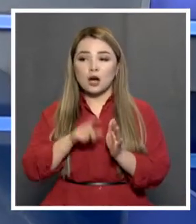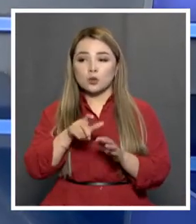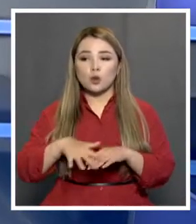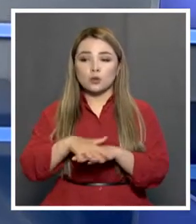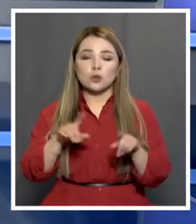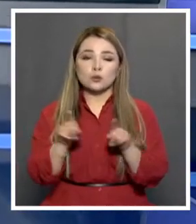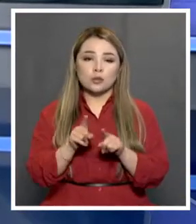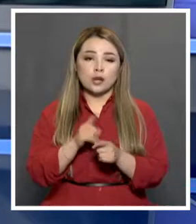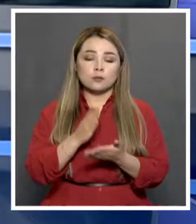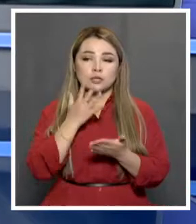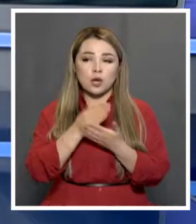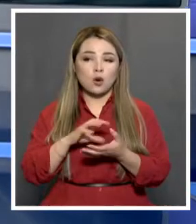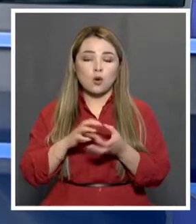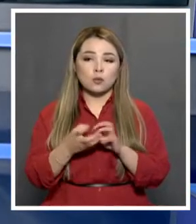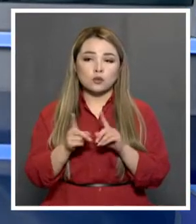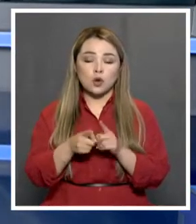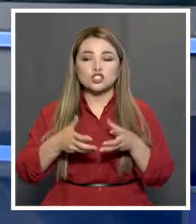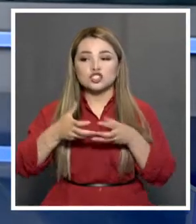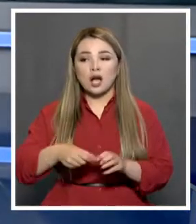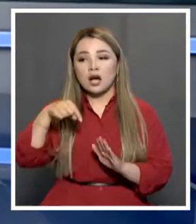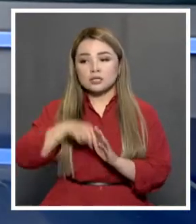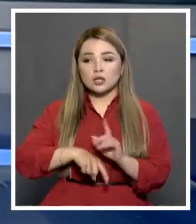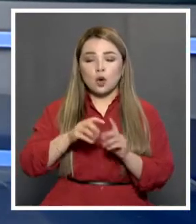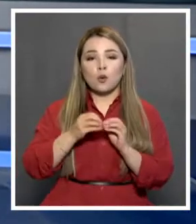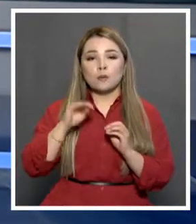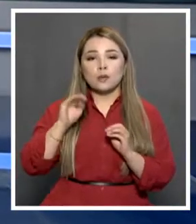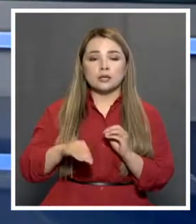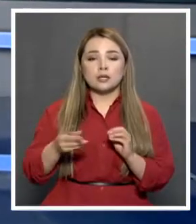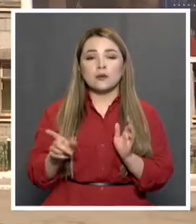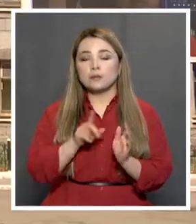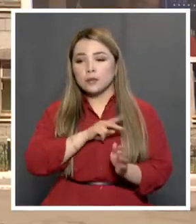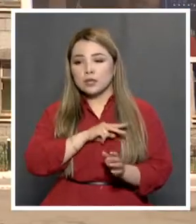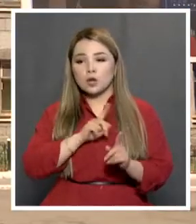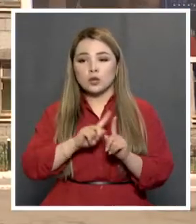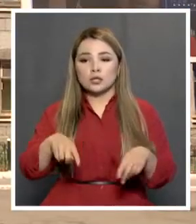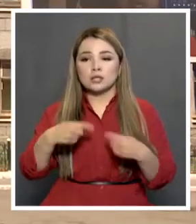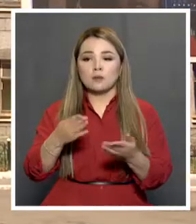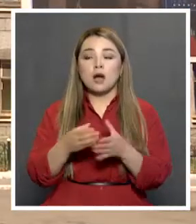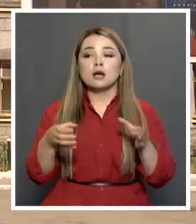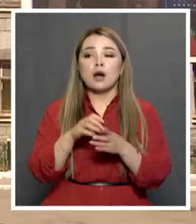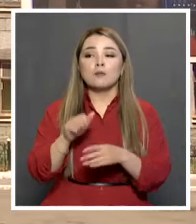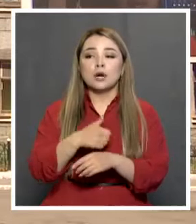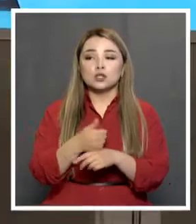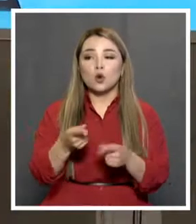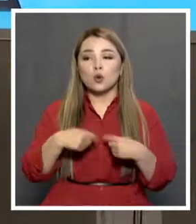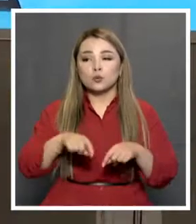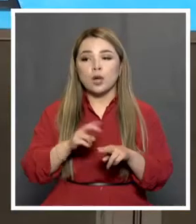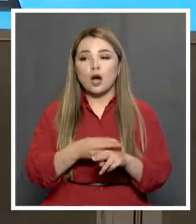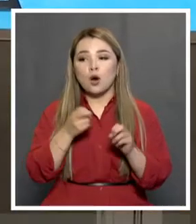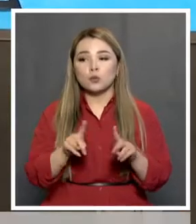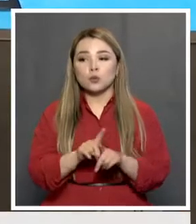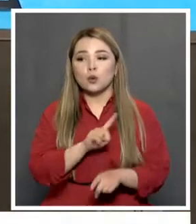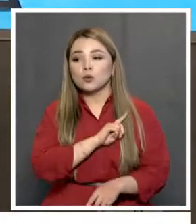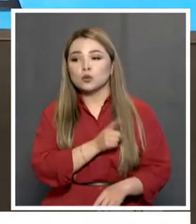көмір шахталарының жұмысшыларына ол үшін 10 мың теңге көлемінде бір реттік сыйақы да беріледі. Компания басшылығы ұжымдық қауіпсіздікті күшейту мақсатында